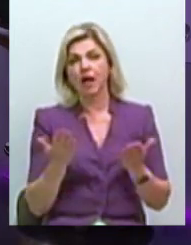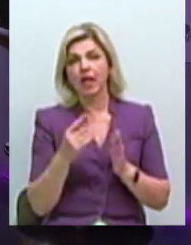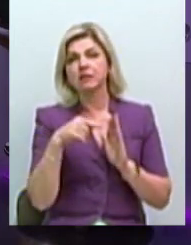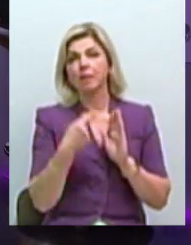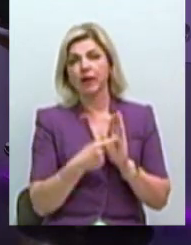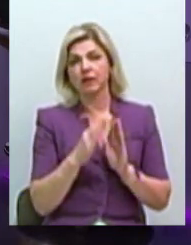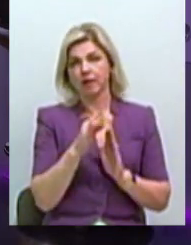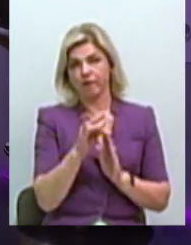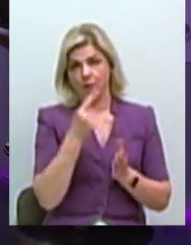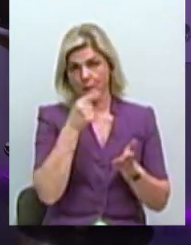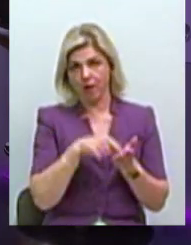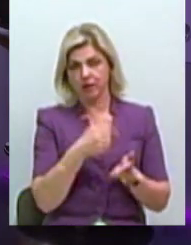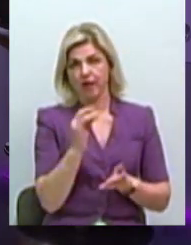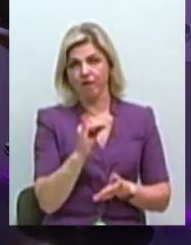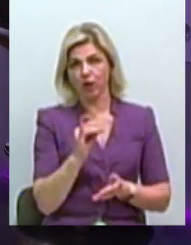запитання випало пану Іванові.